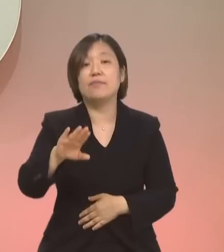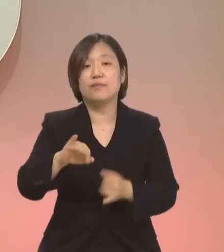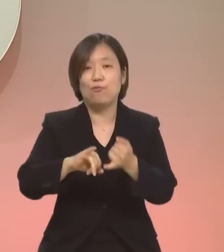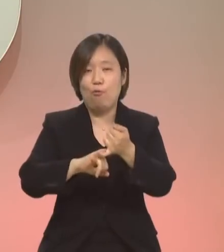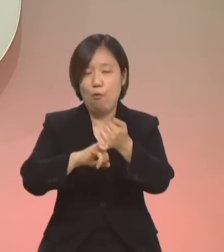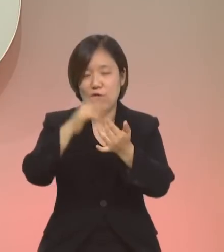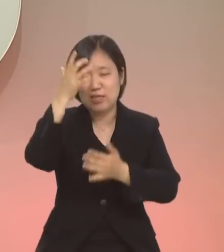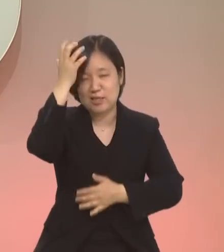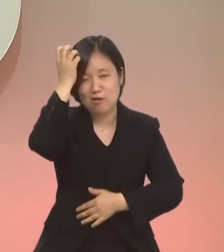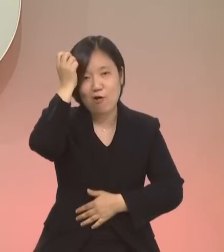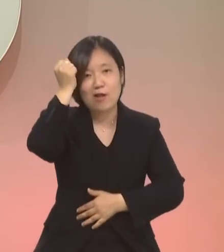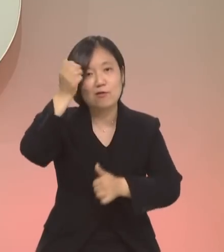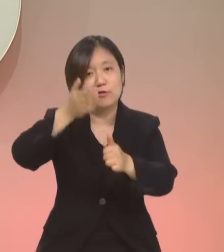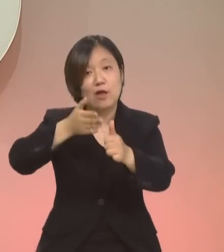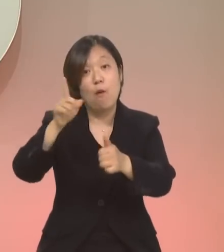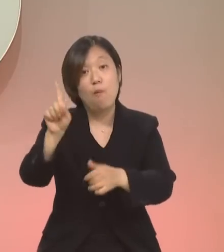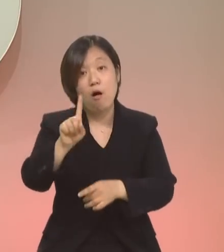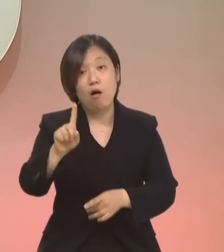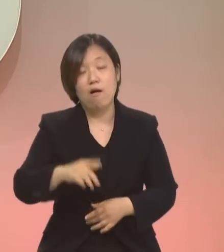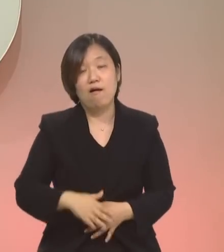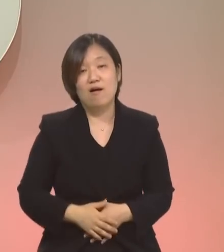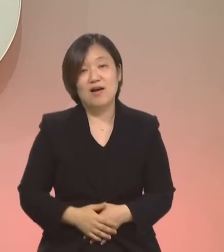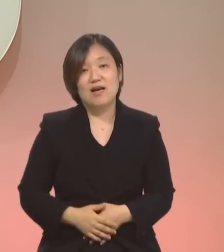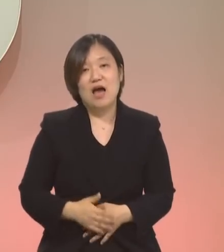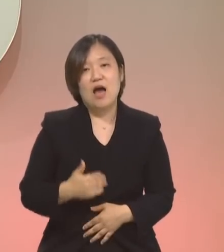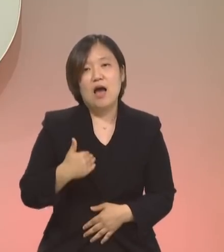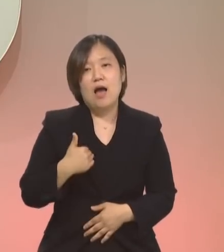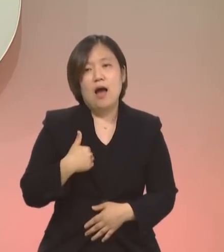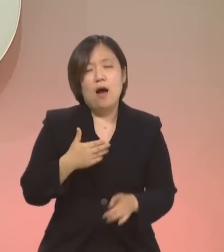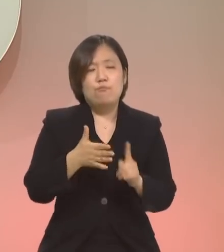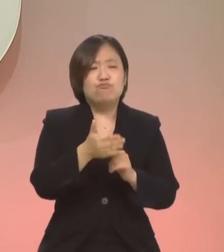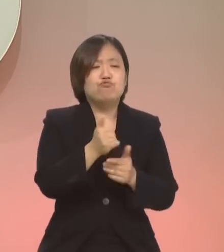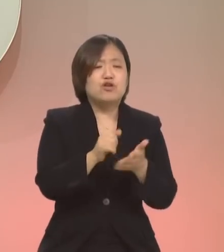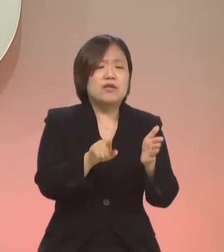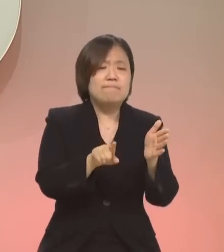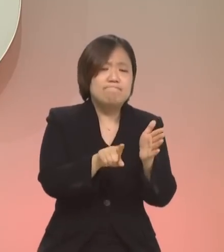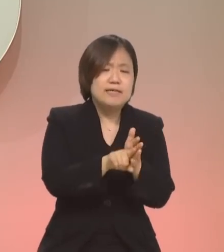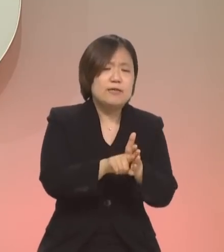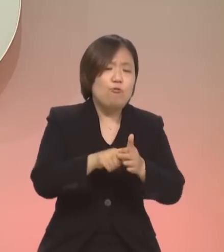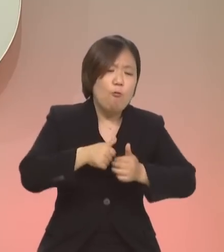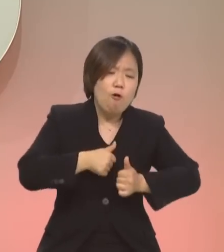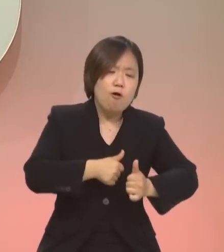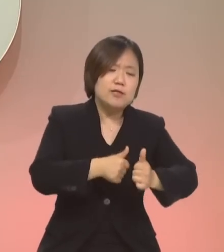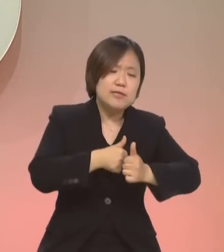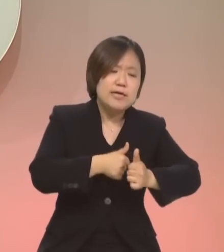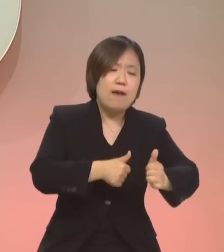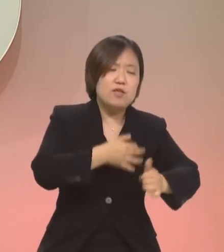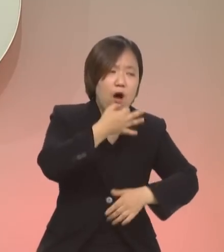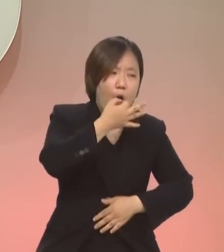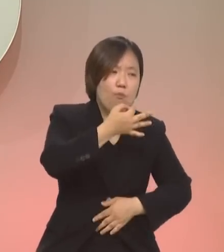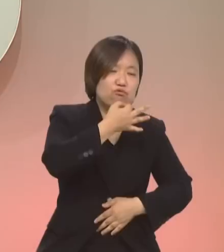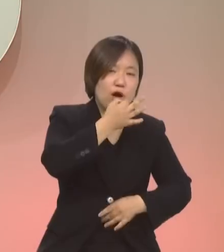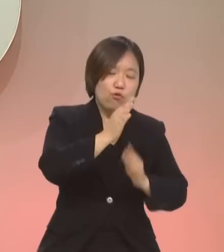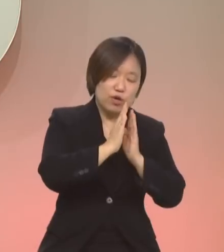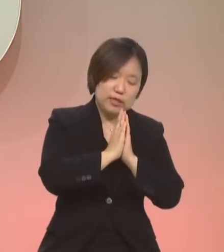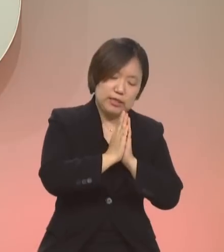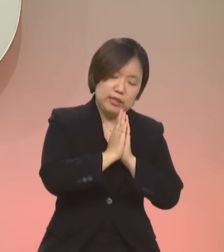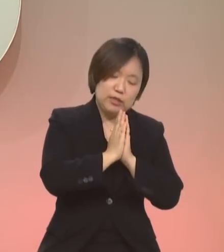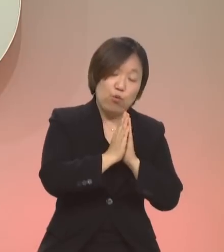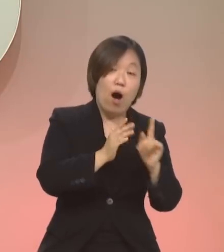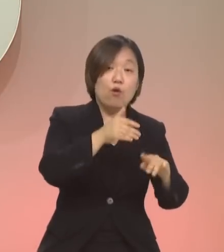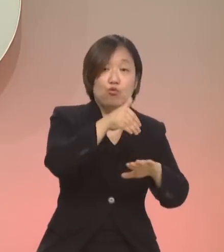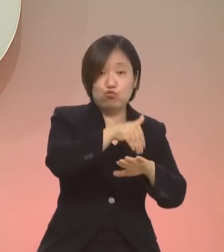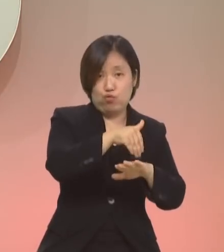말씀드리죠 오로지 부처님을 의지하면서 염불하고 기도하고 수행할 때 꿈에